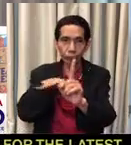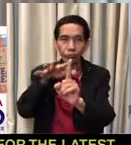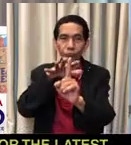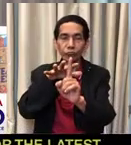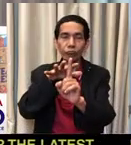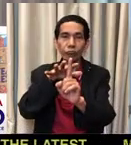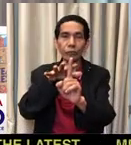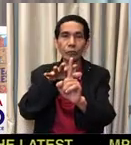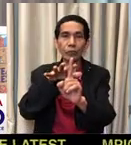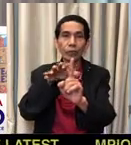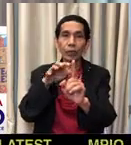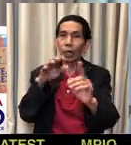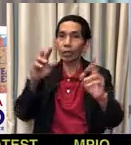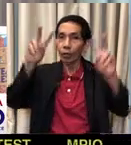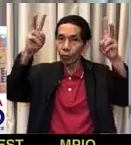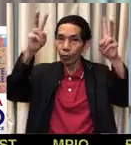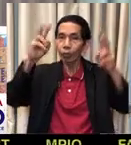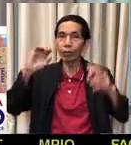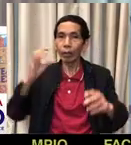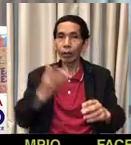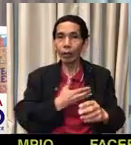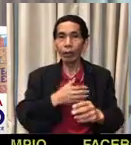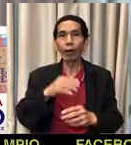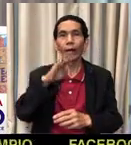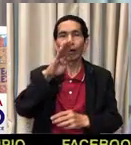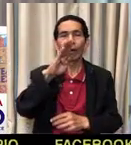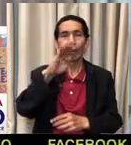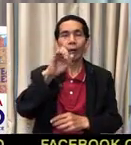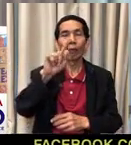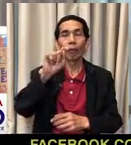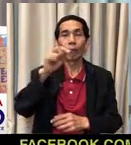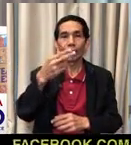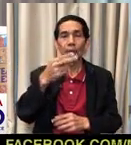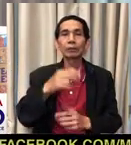po nung tinatawag nating BERT, yung